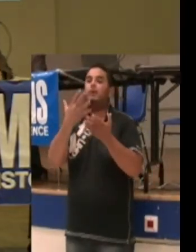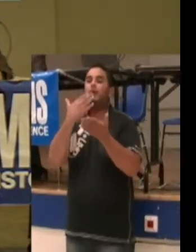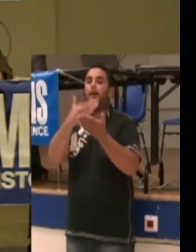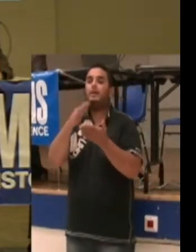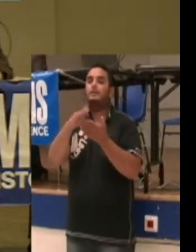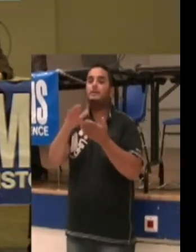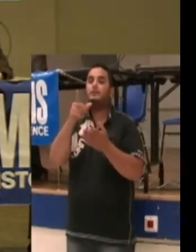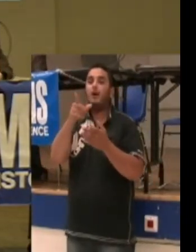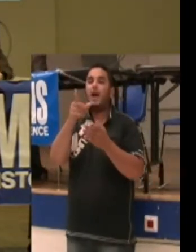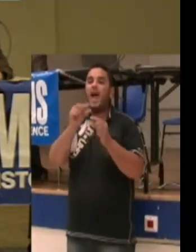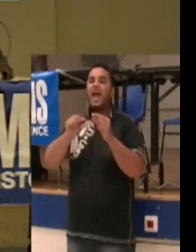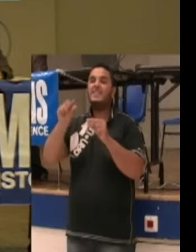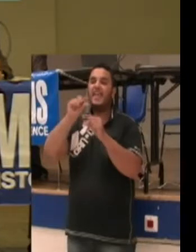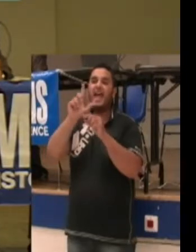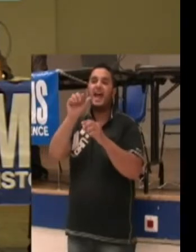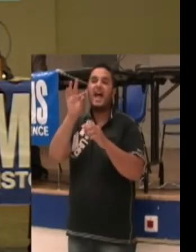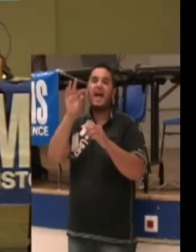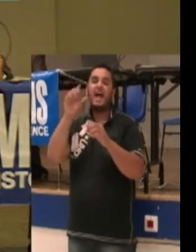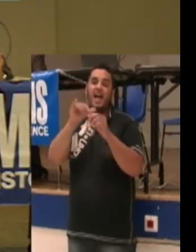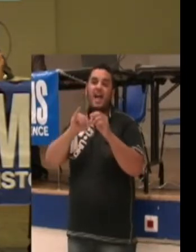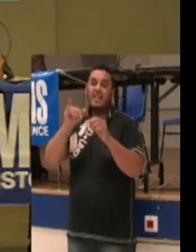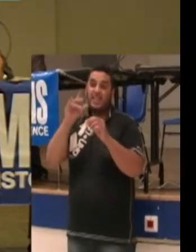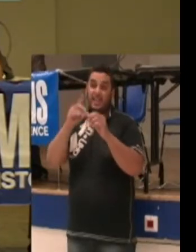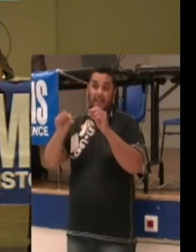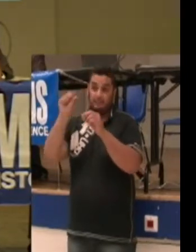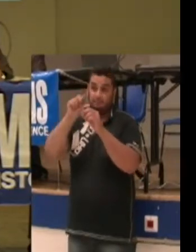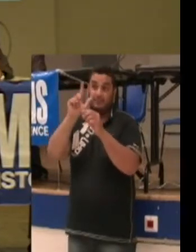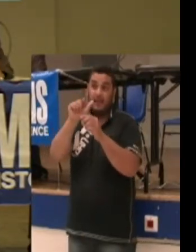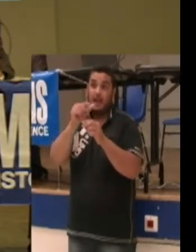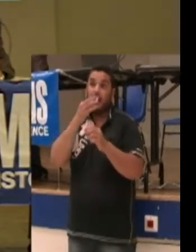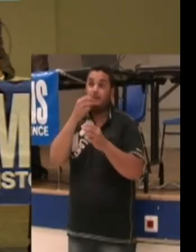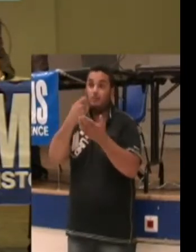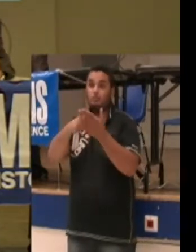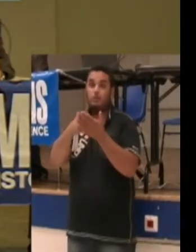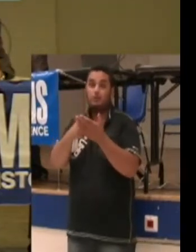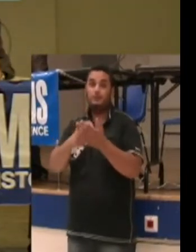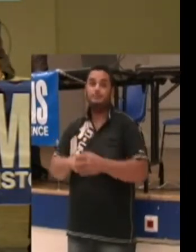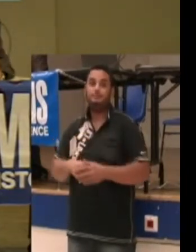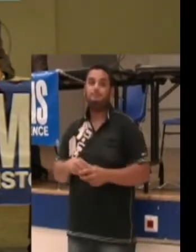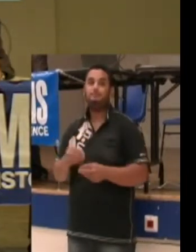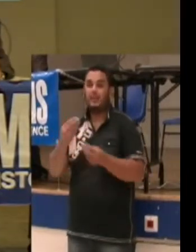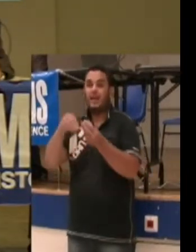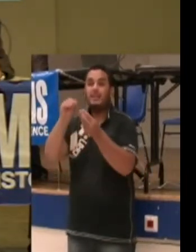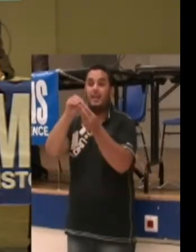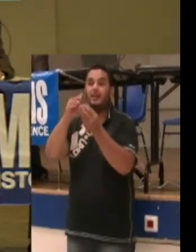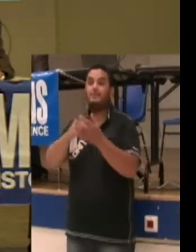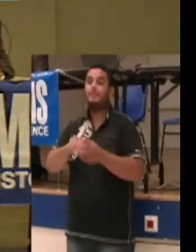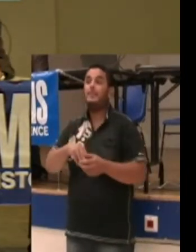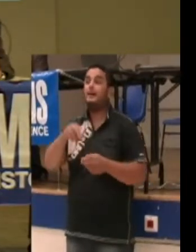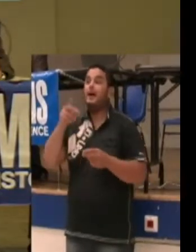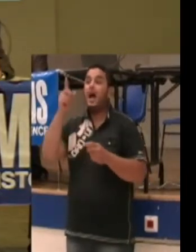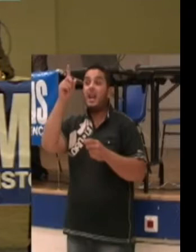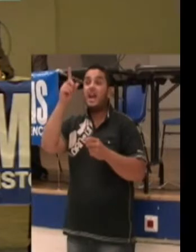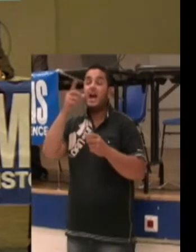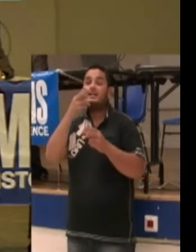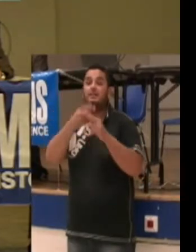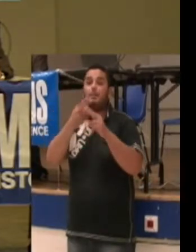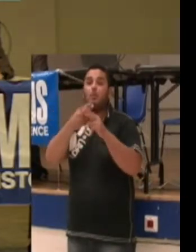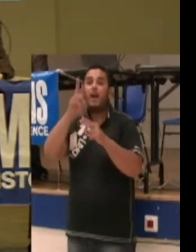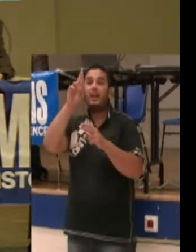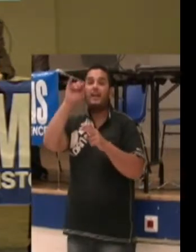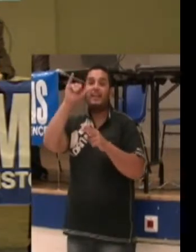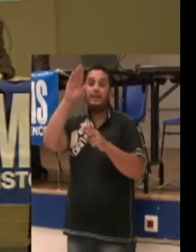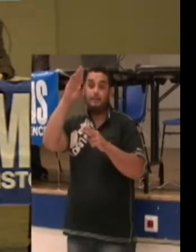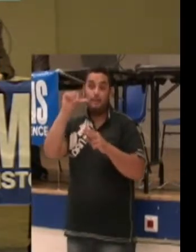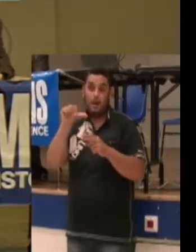ok, l'intérêt. Tu mets ton argent à la banque, on te dit un intérêt. Allah subhanahu wa ta'ala, c'est mahriba. Allah subhanahu wa ta'ala, c'est mahriba. Allah